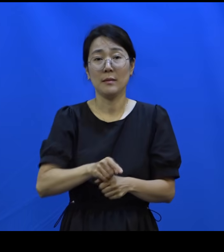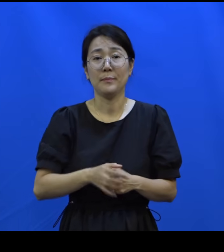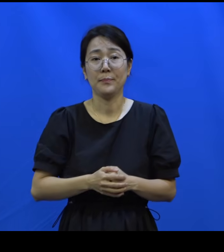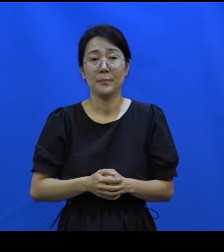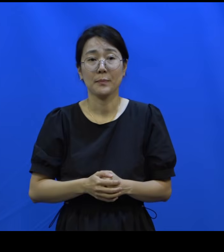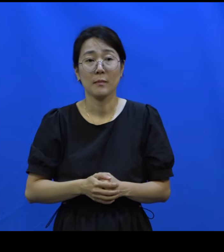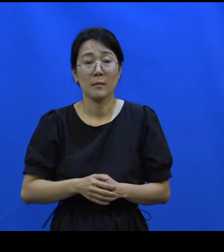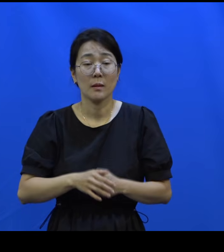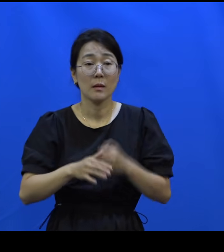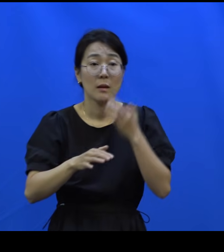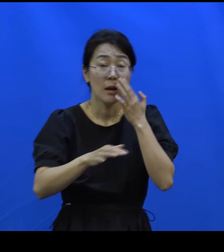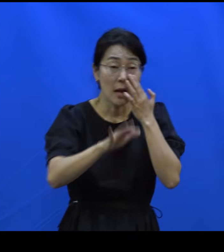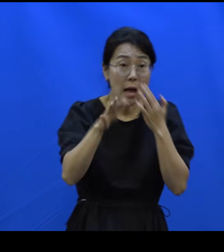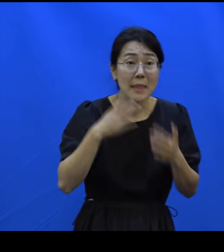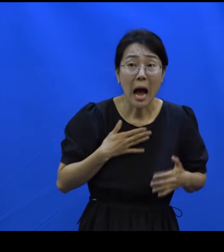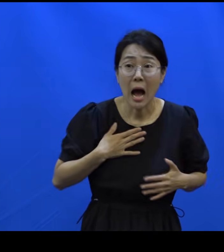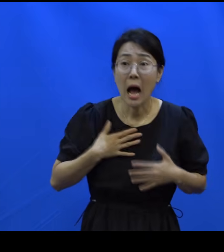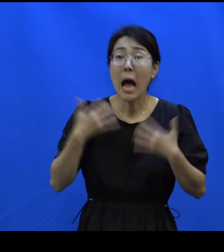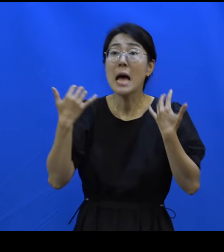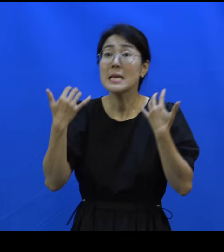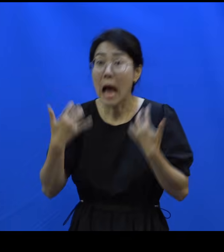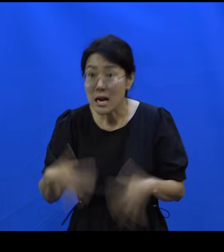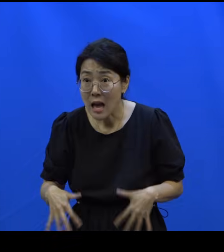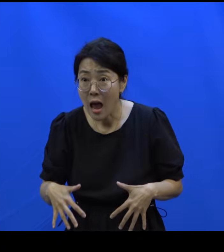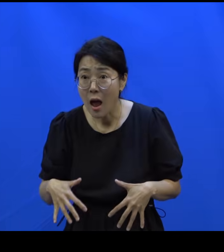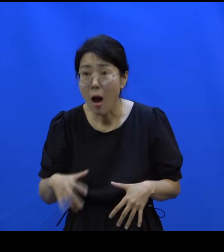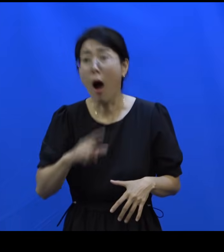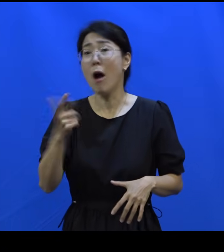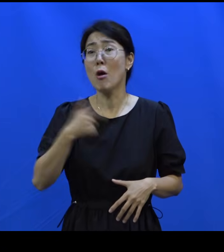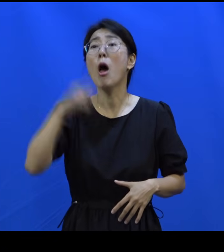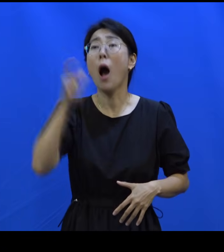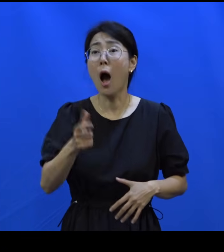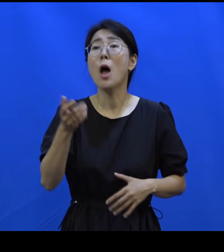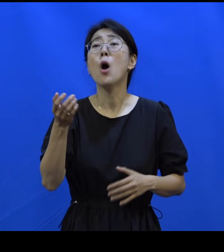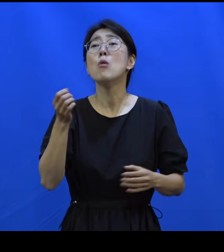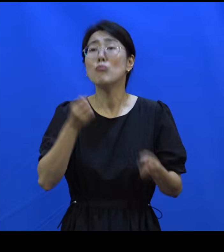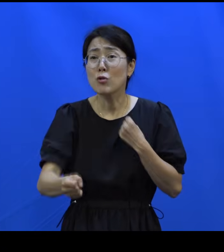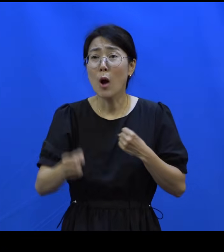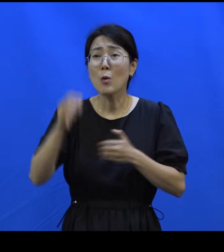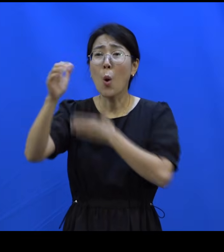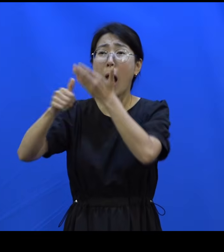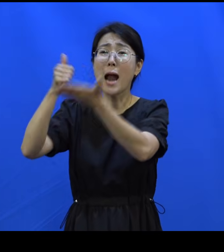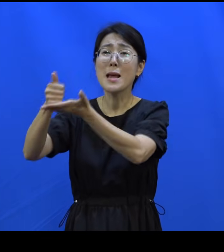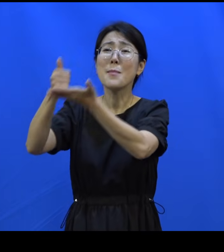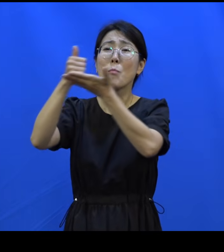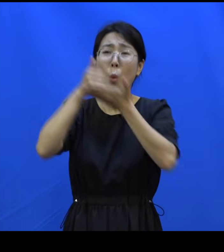약자가 아닌데도 기꺼이 약자가 되어주는 거. 누가 그렇게 할 수 있는 거죠, 여러분? 우리 하나님 안에 있는 자들.